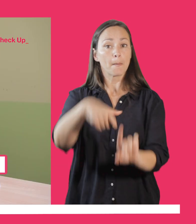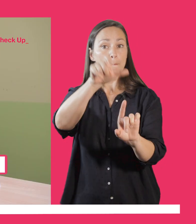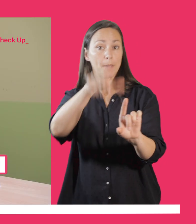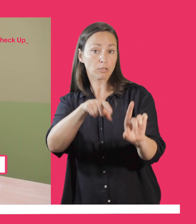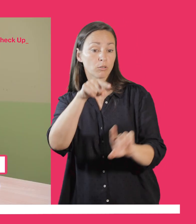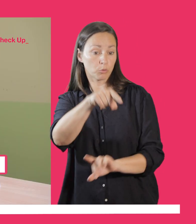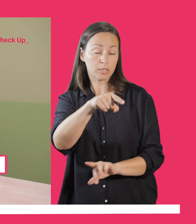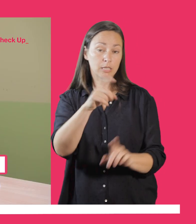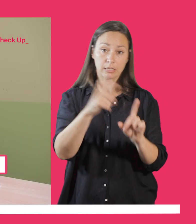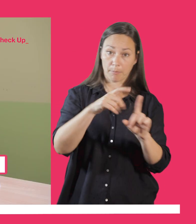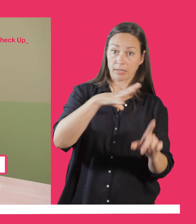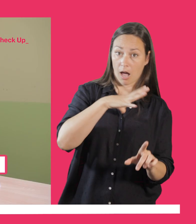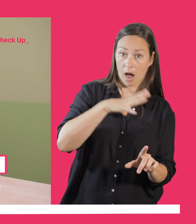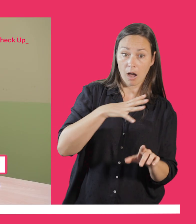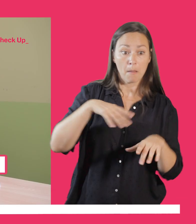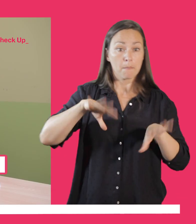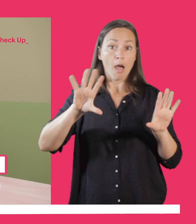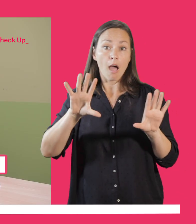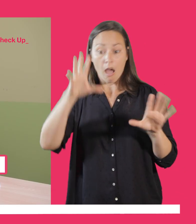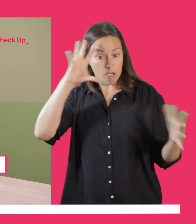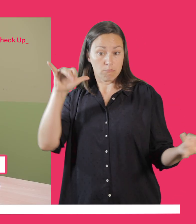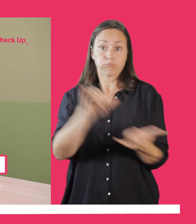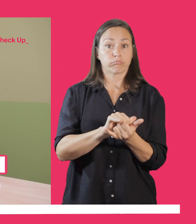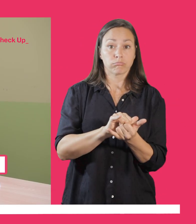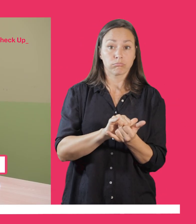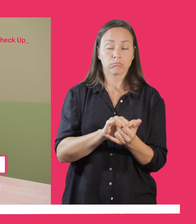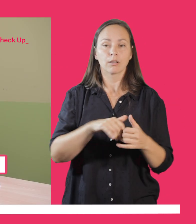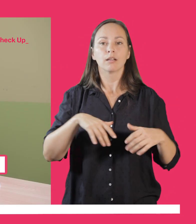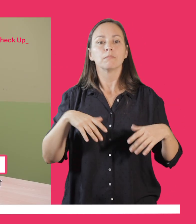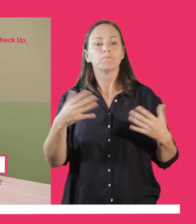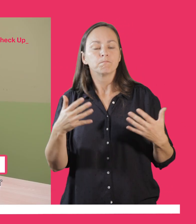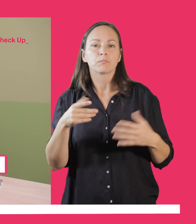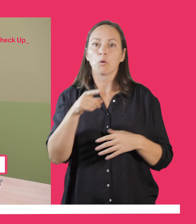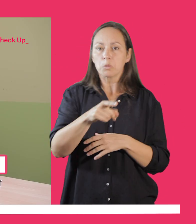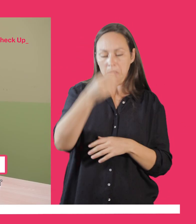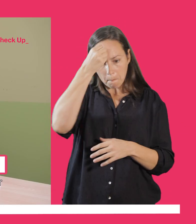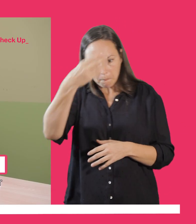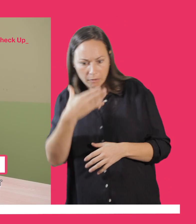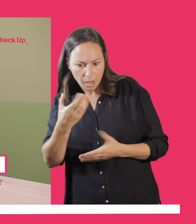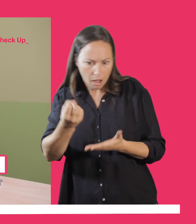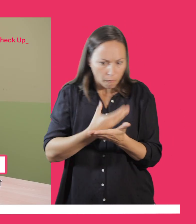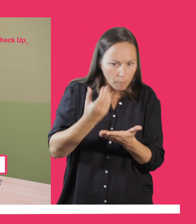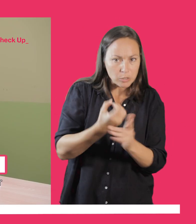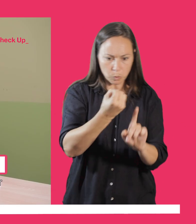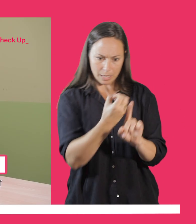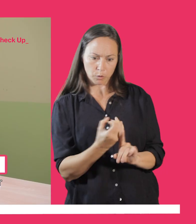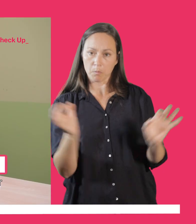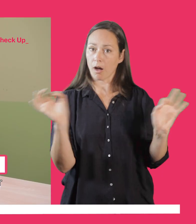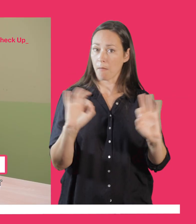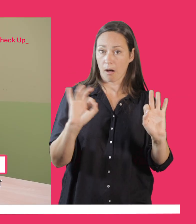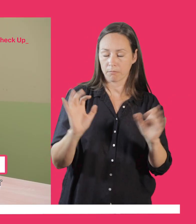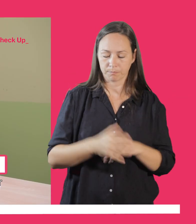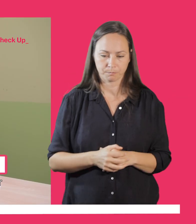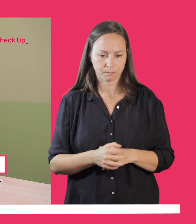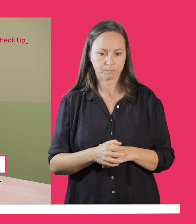Un sujet qui a un diabète et qui ne sait pas qu'il est diabétique, il n'y aura pas de signes au tout début qui vont